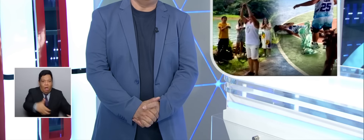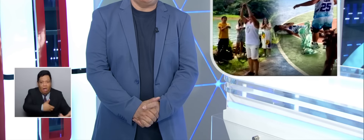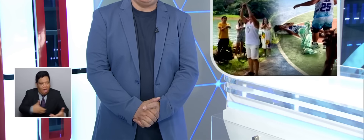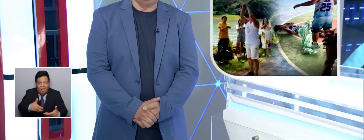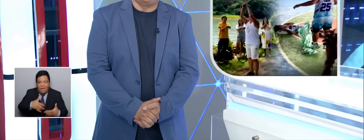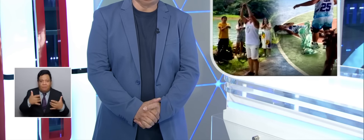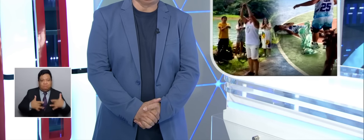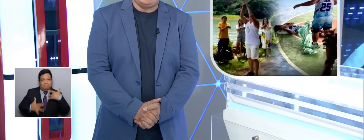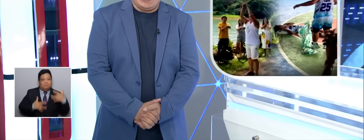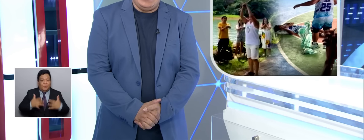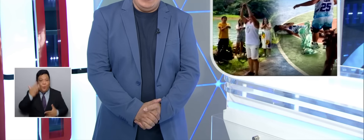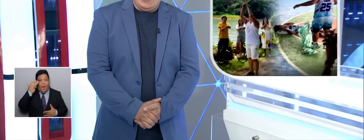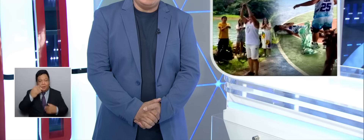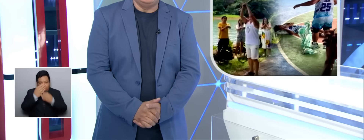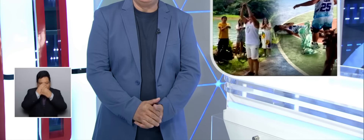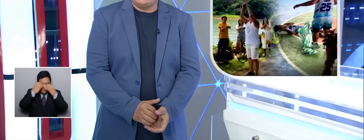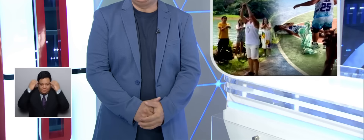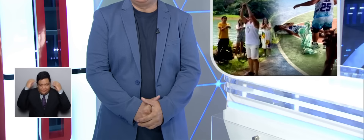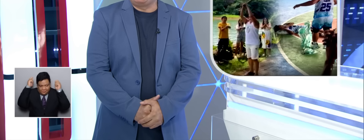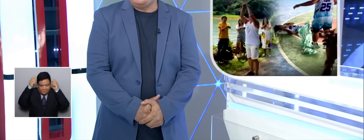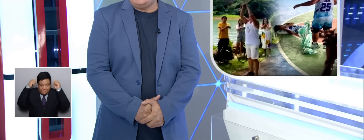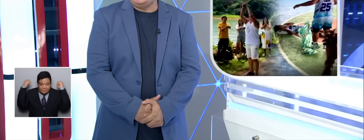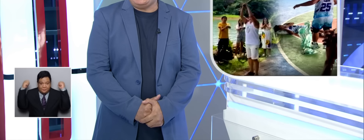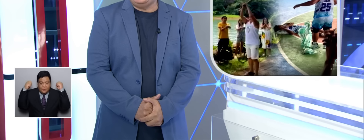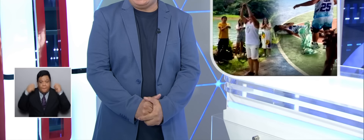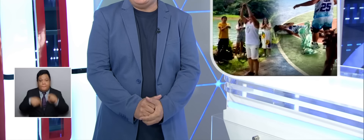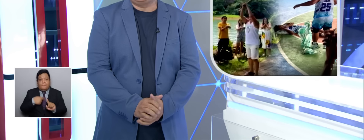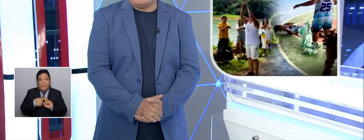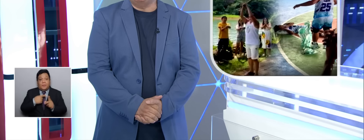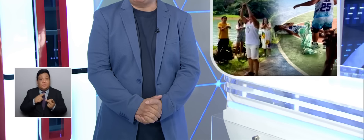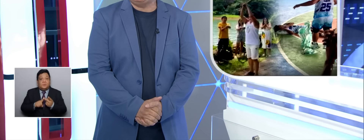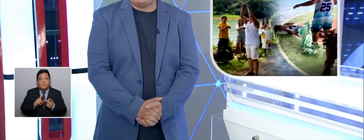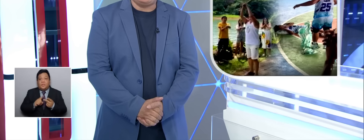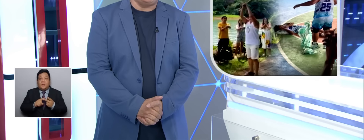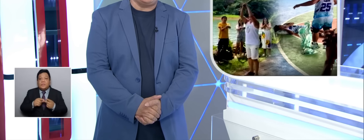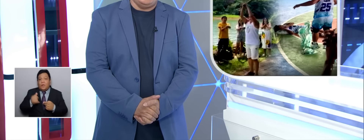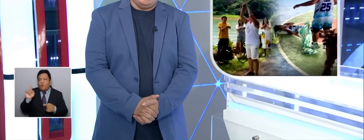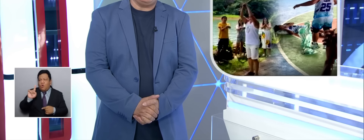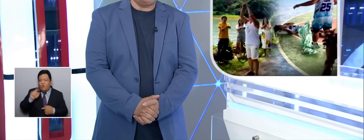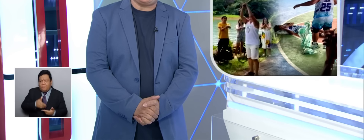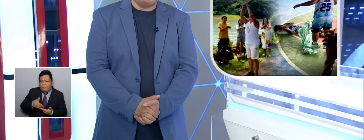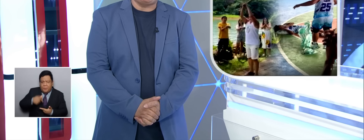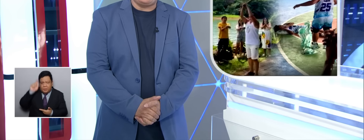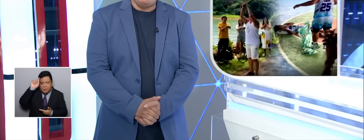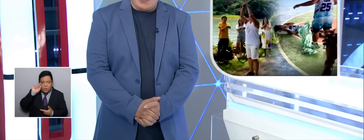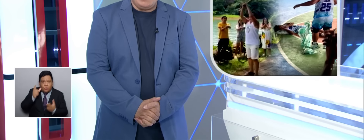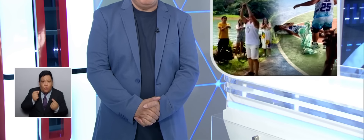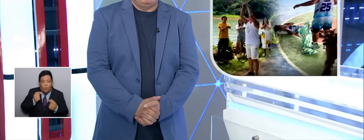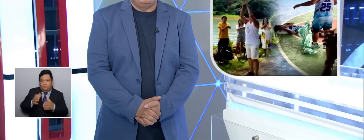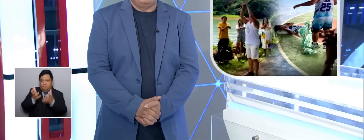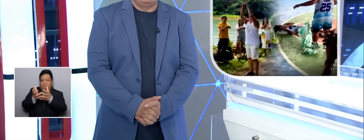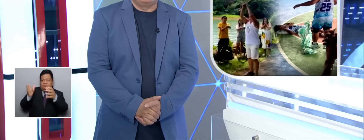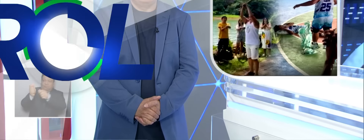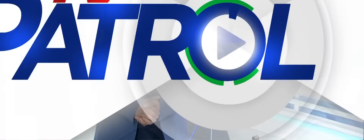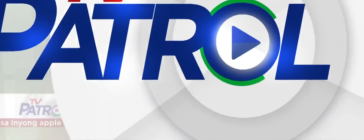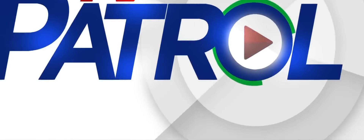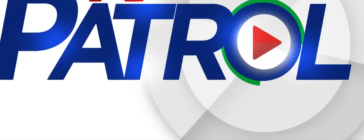dahil naka-blindfold sila. At yung gender reveal na idinaan sa hampas palayok at marami pang iba.